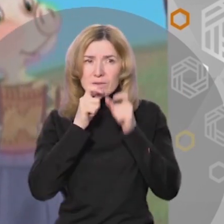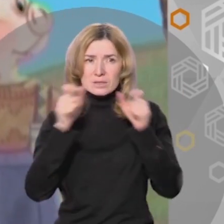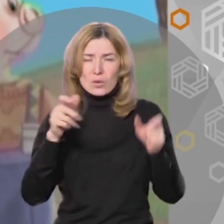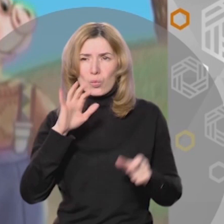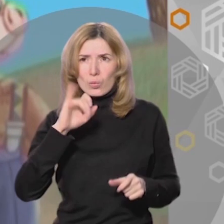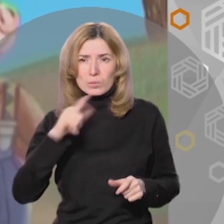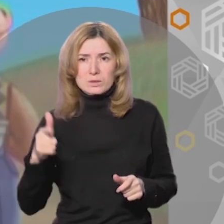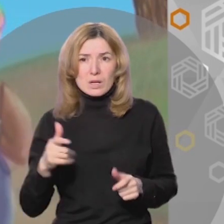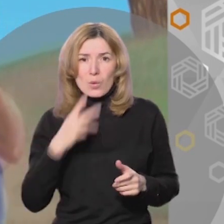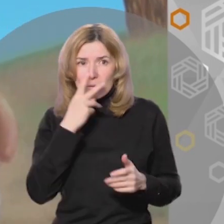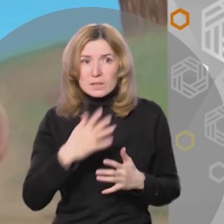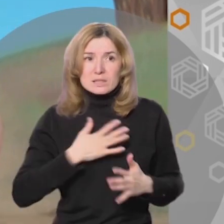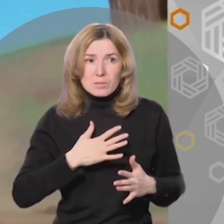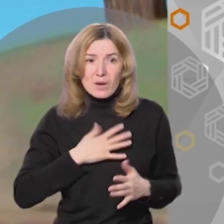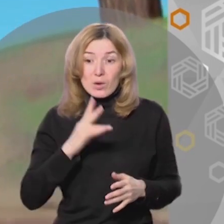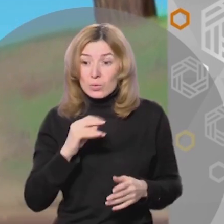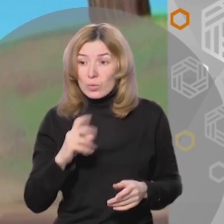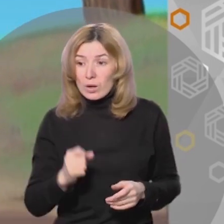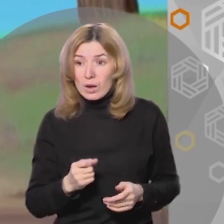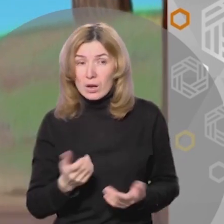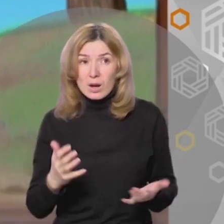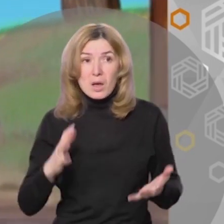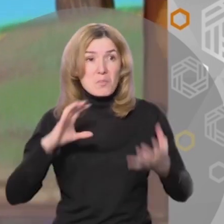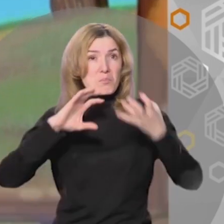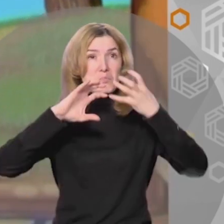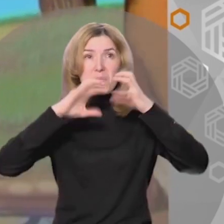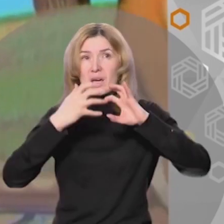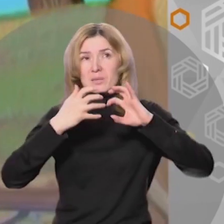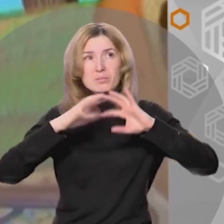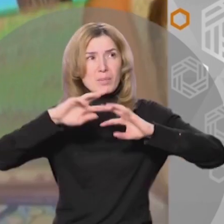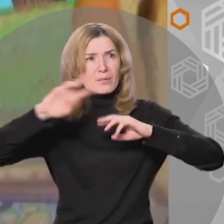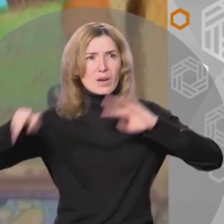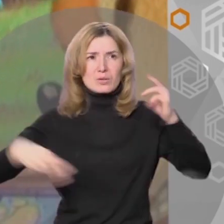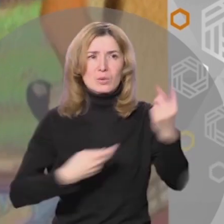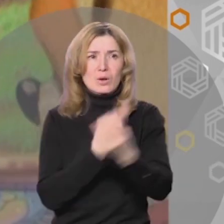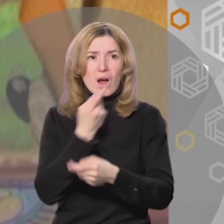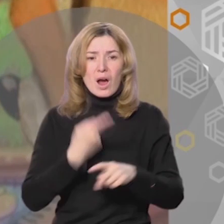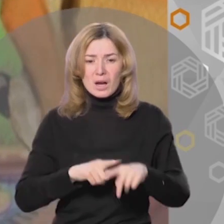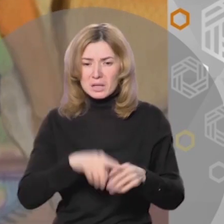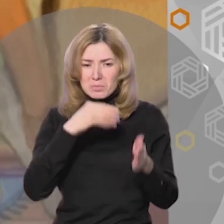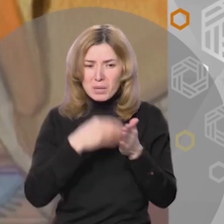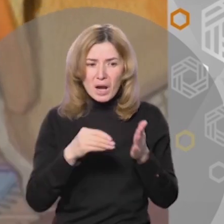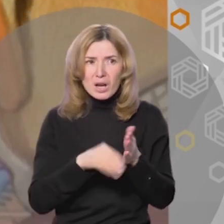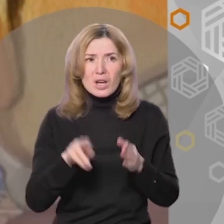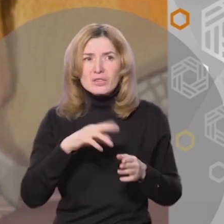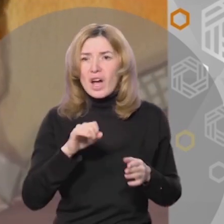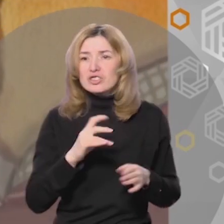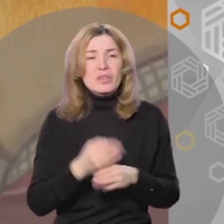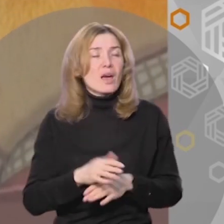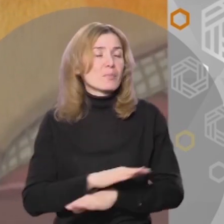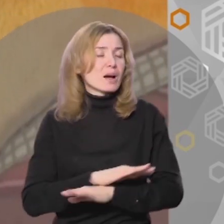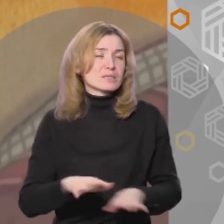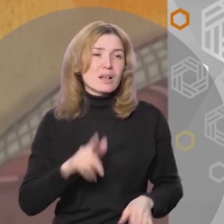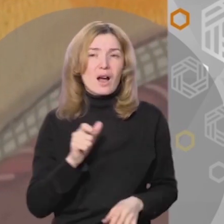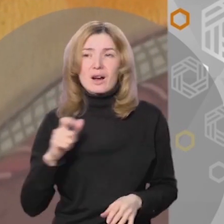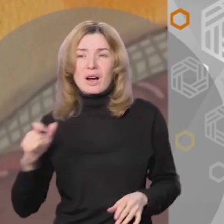Воскликнул гусь-гусь, увидев запыхавшегося Нюку. Мир перевернулся вверх тормашками. Этот поросенок даже не